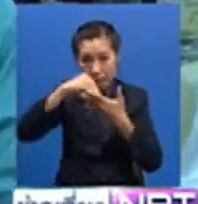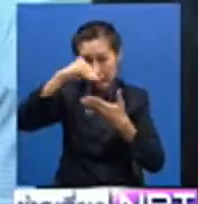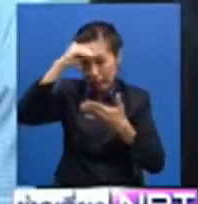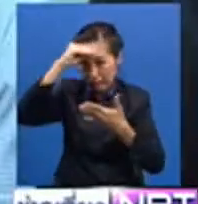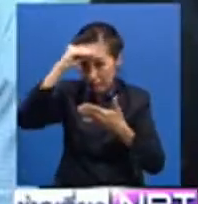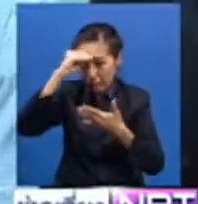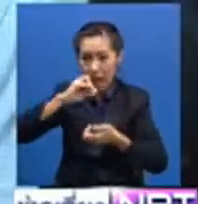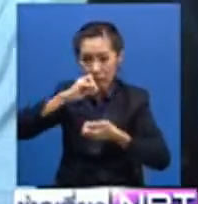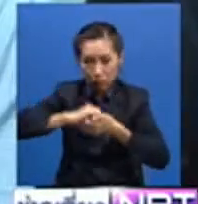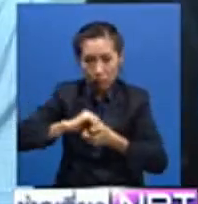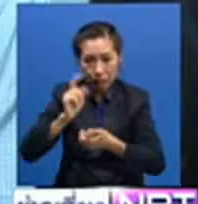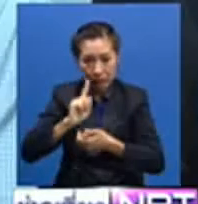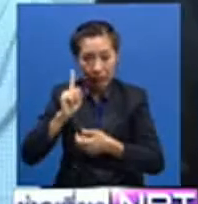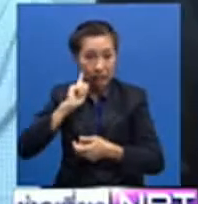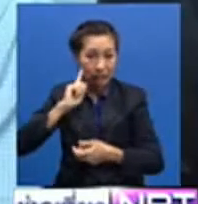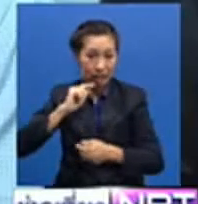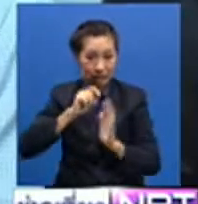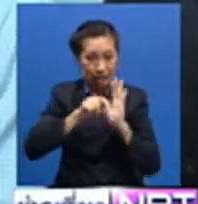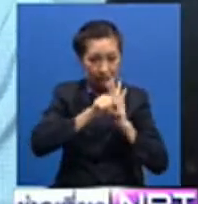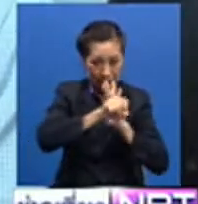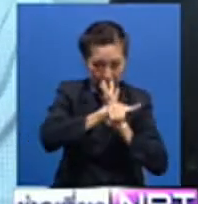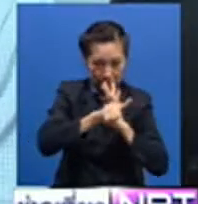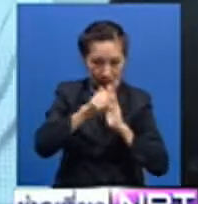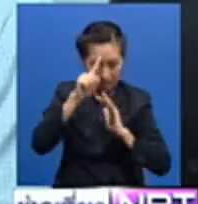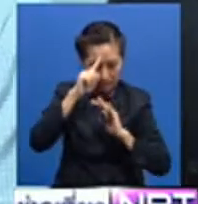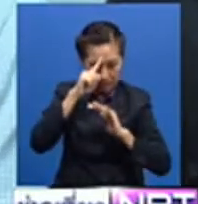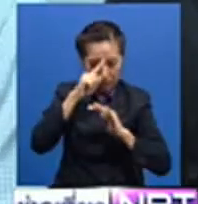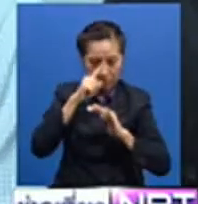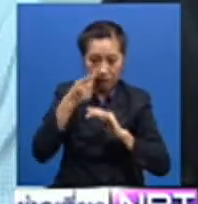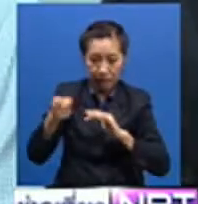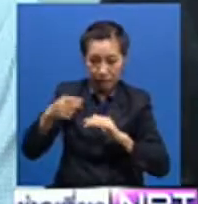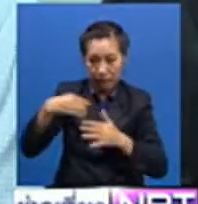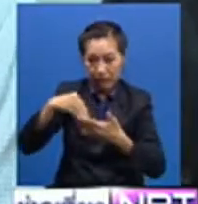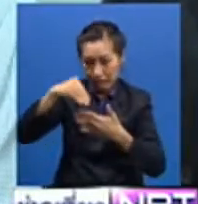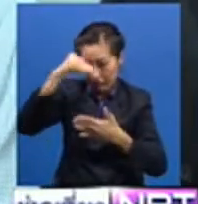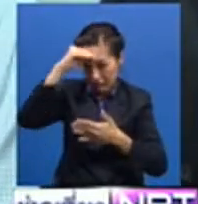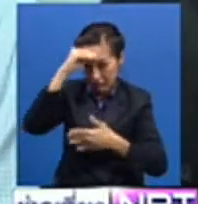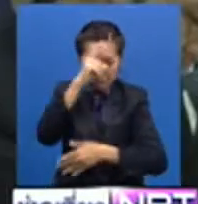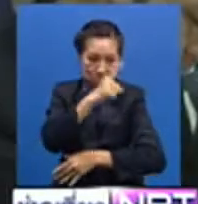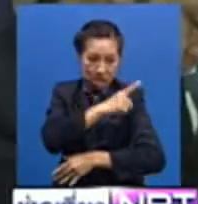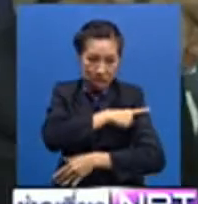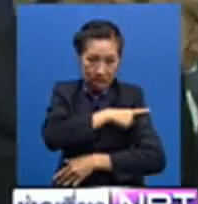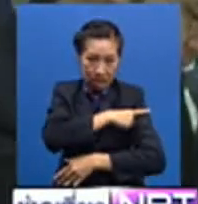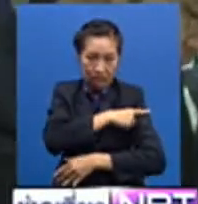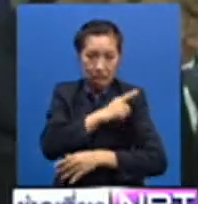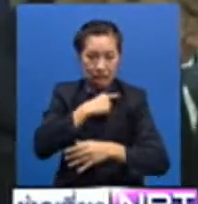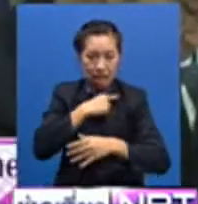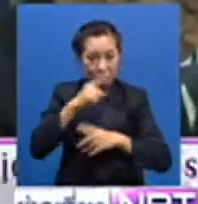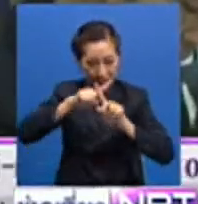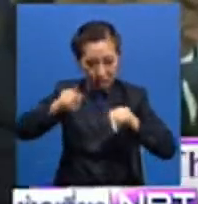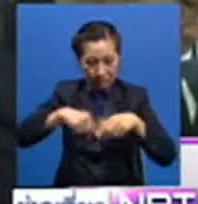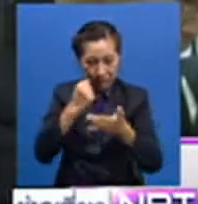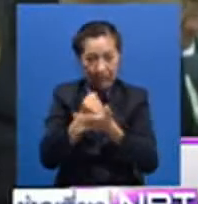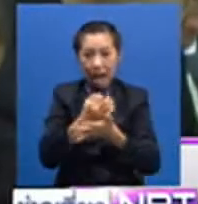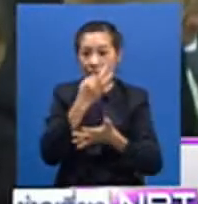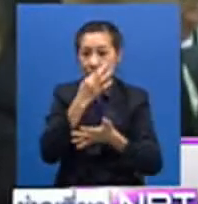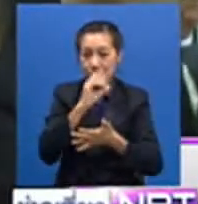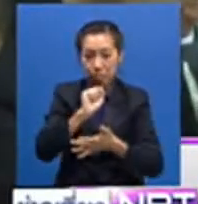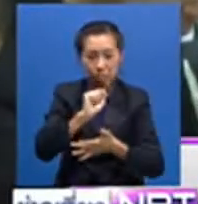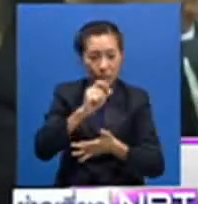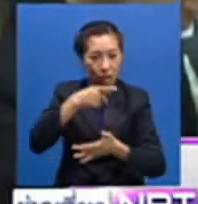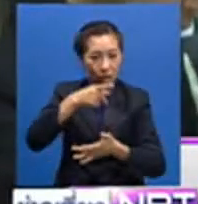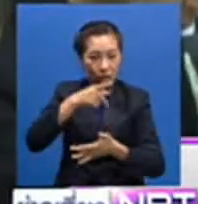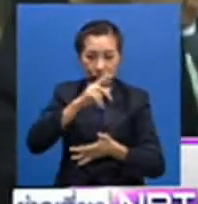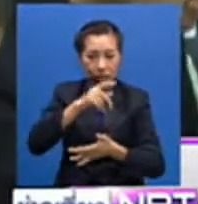โดยจังหวัดศรีสะเกษจะสนับสนุนให้ทุนการศึกษาในระดับปริญญาตรีระดับประกาศนียบัตรวิชาชีพชั้นสูง